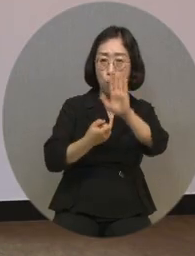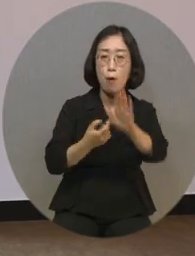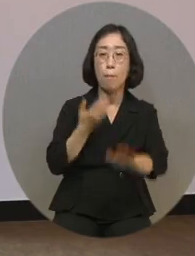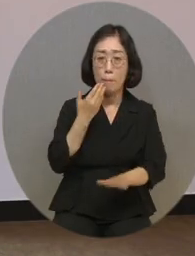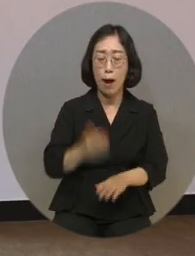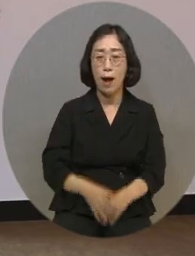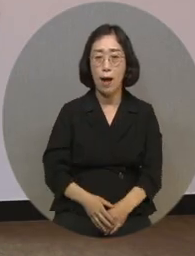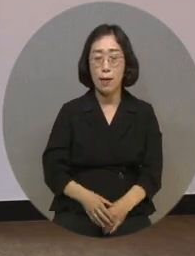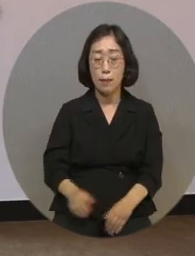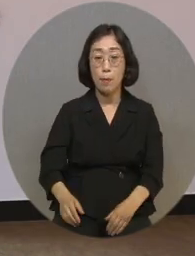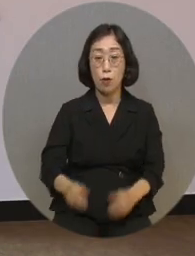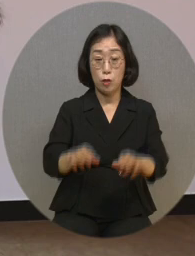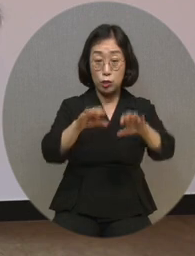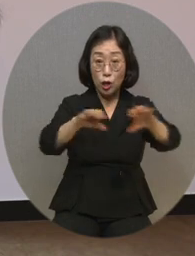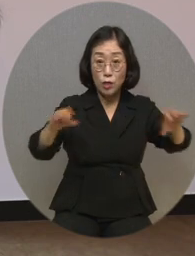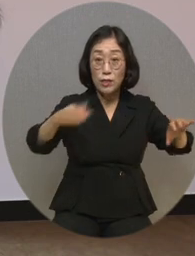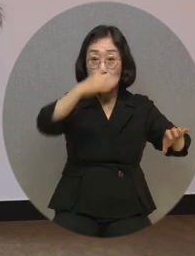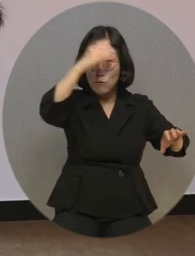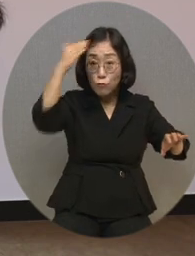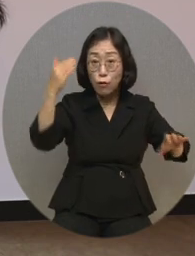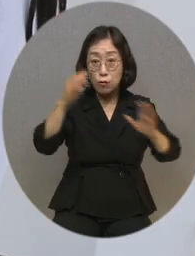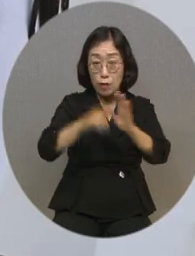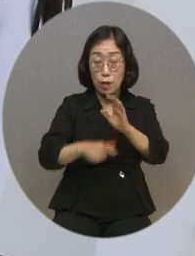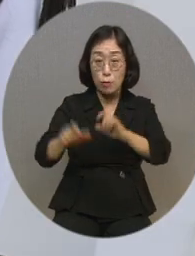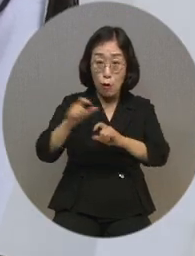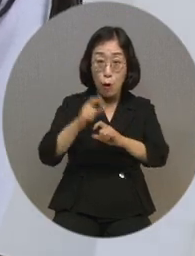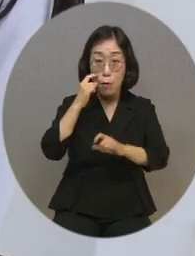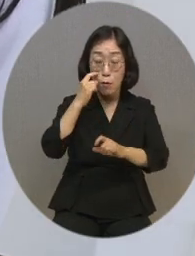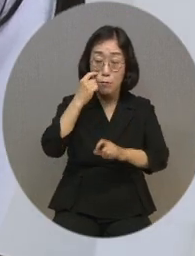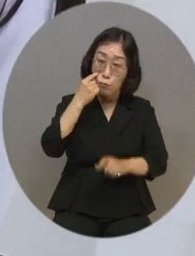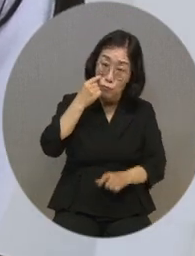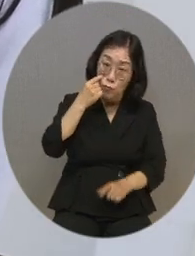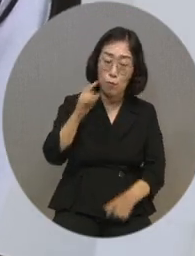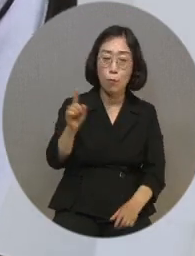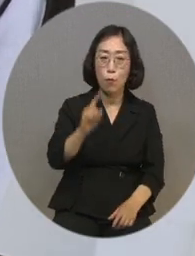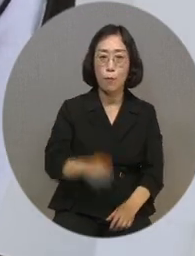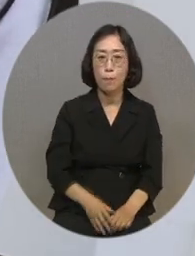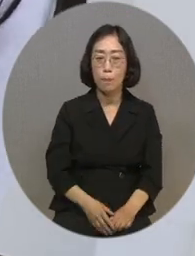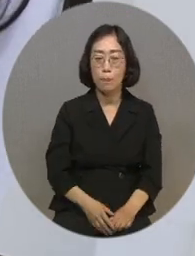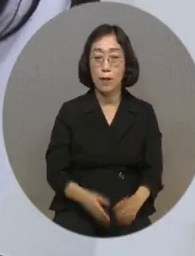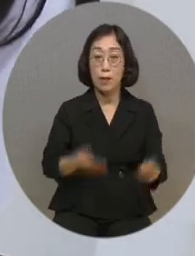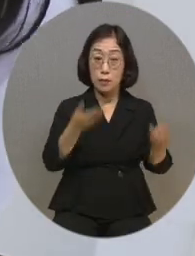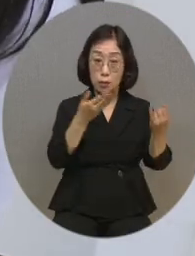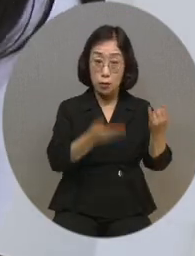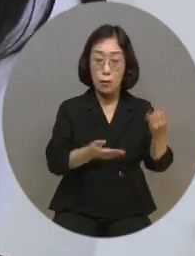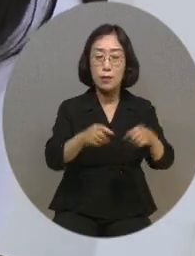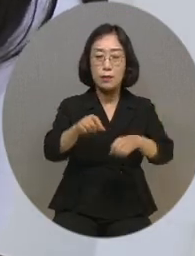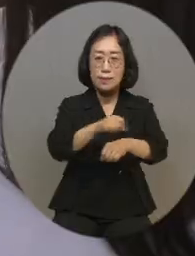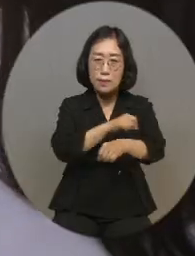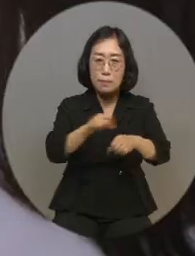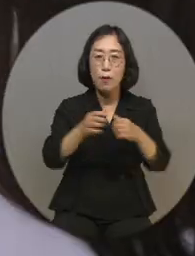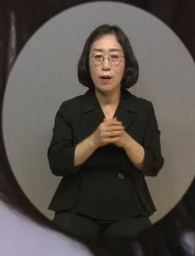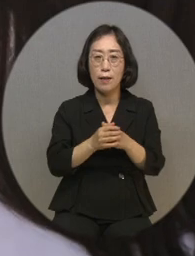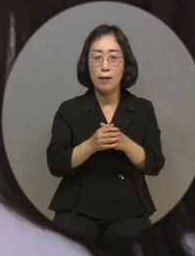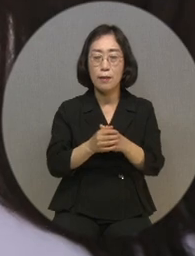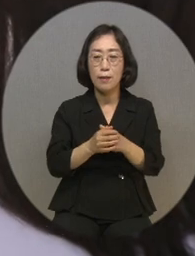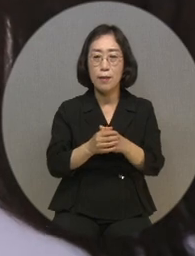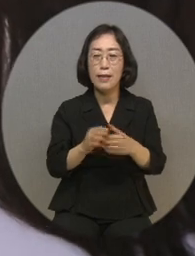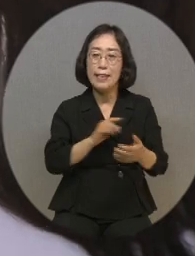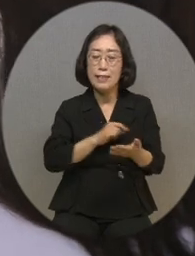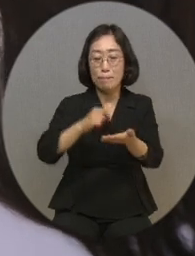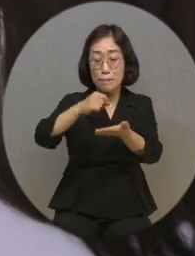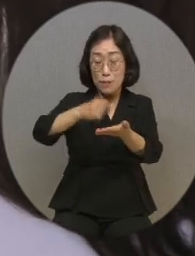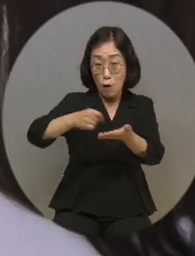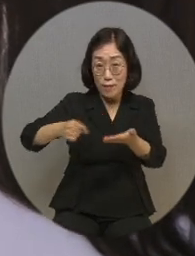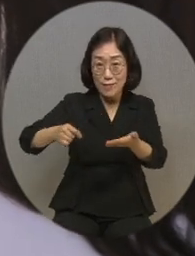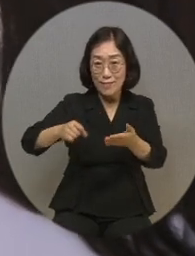이번 전시에서 눈에 띄는 점이 하나 더 있다면 바로 서희자 작가만의 특별한 방명록입니다.